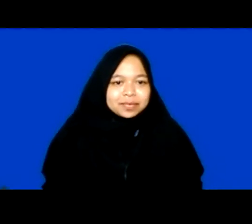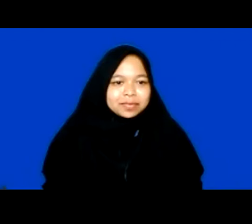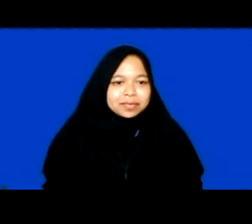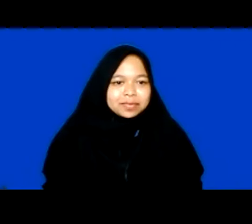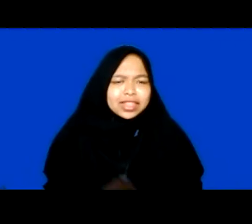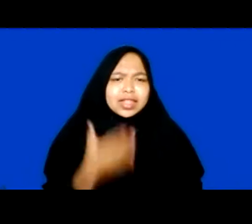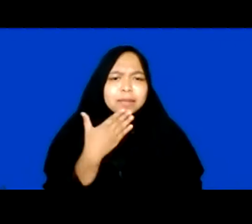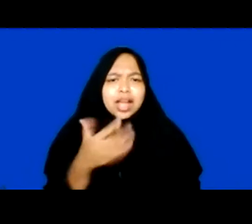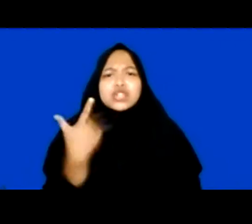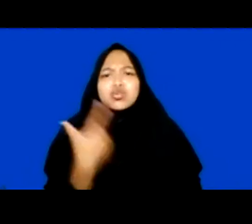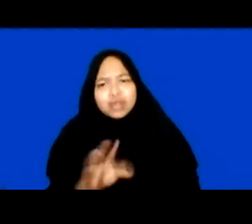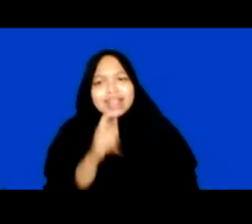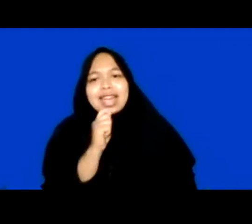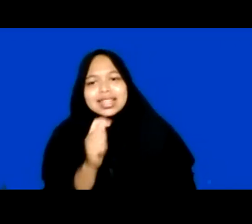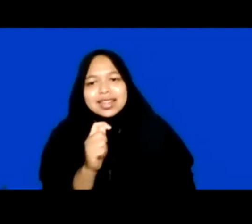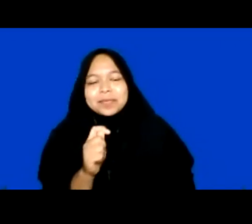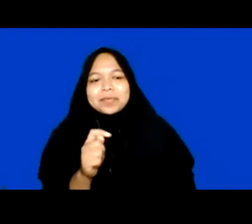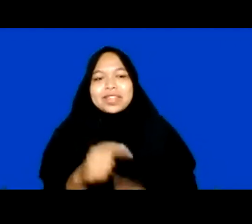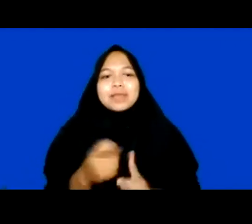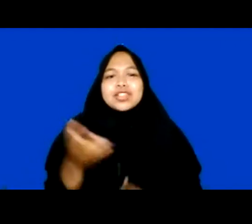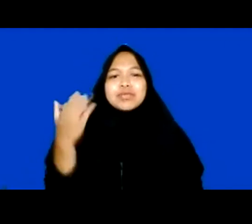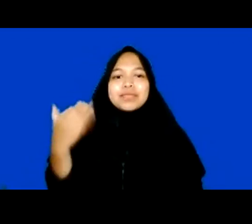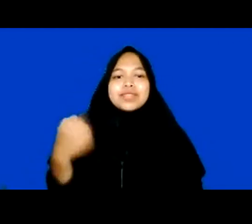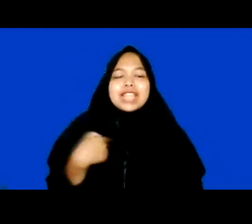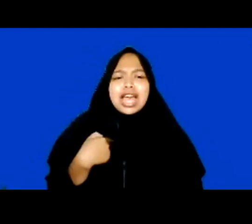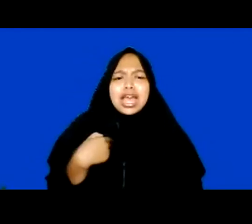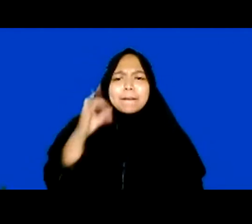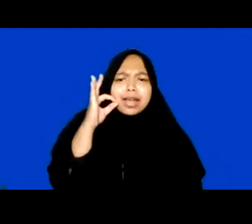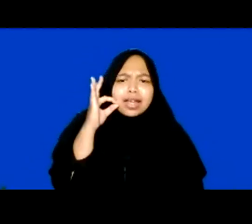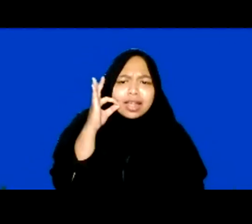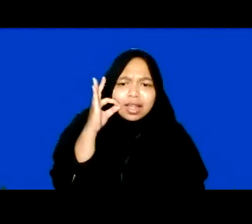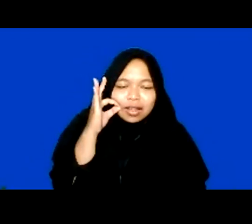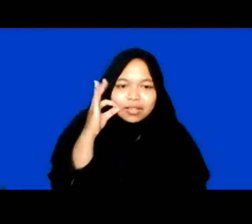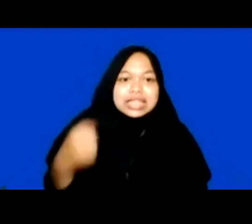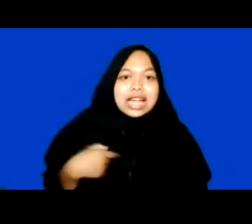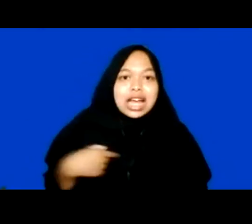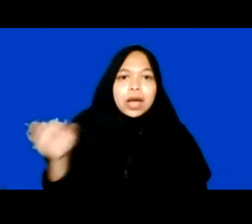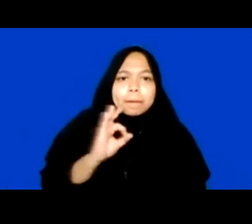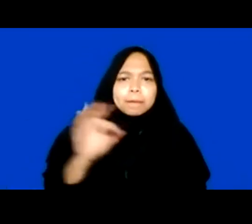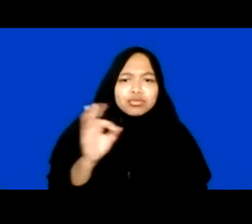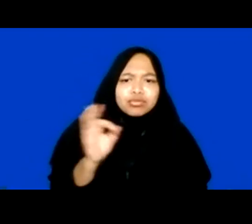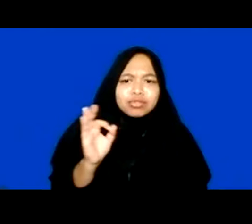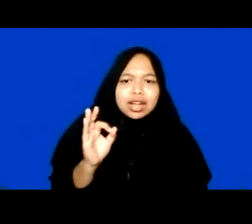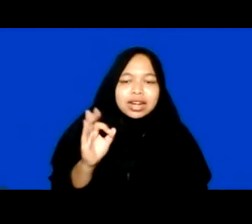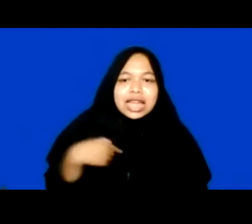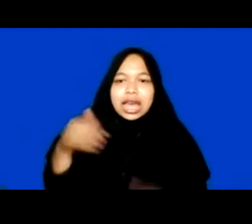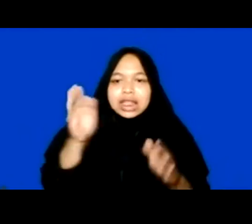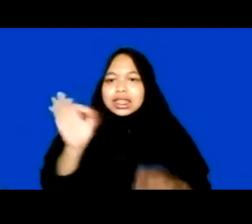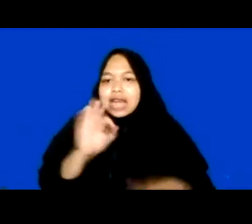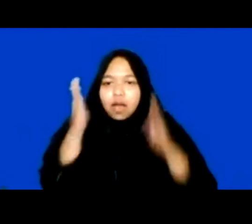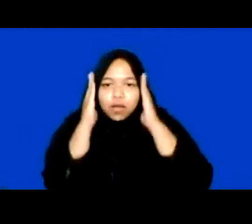Makasih Pak Samsuar udah mau nanya ya, tapi sebelumnya saya benar-benar minta maaf karena saya bukan ini ya, saya nggak fokus di